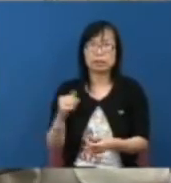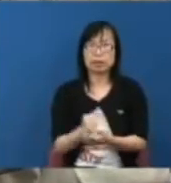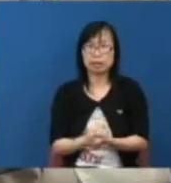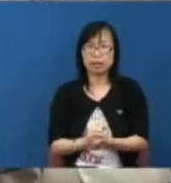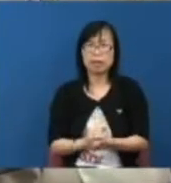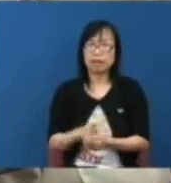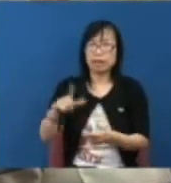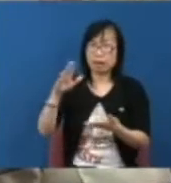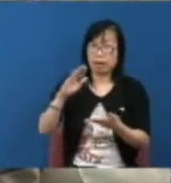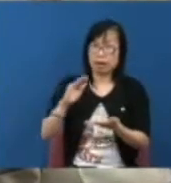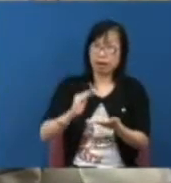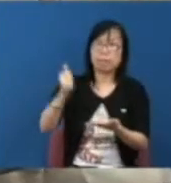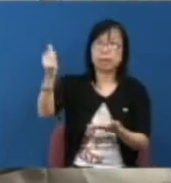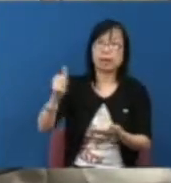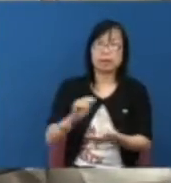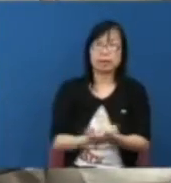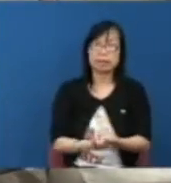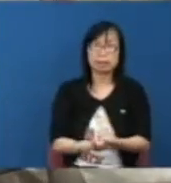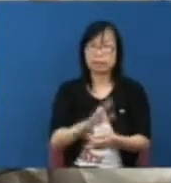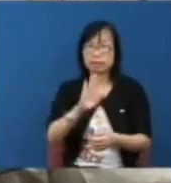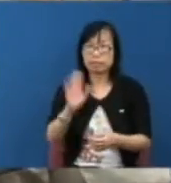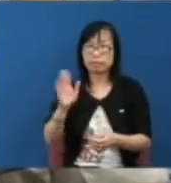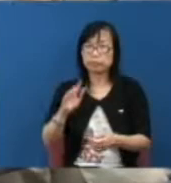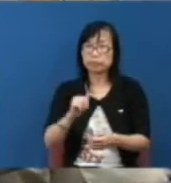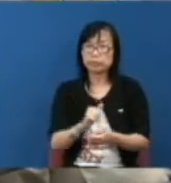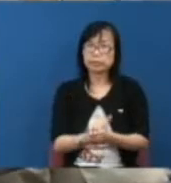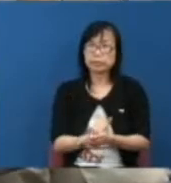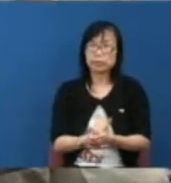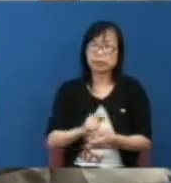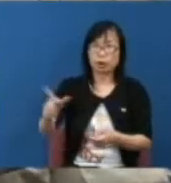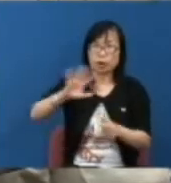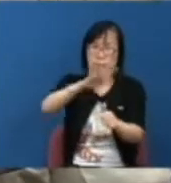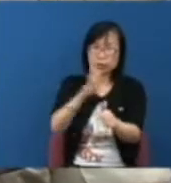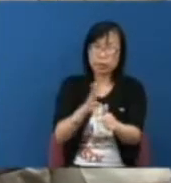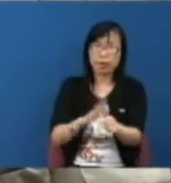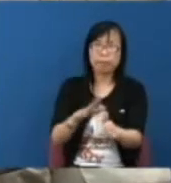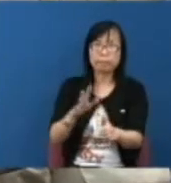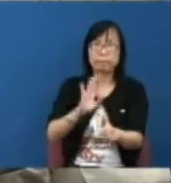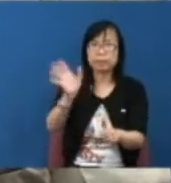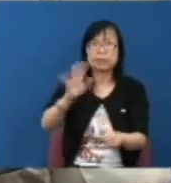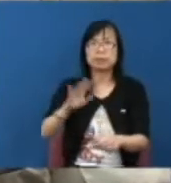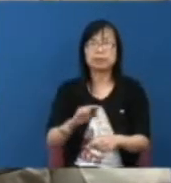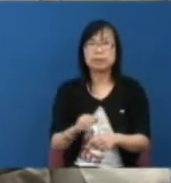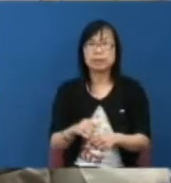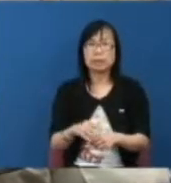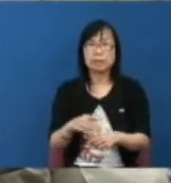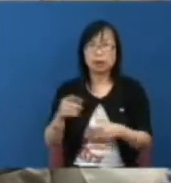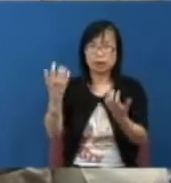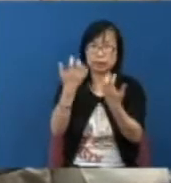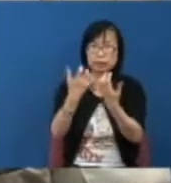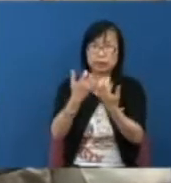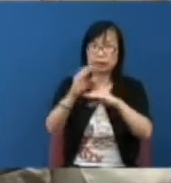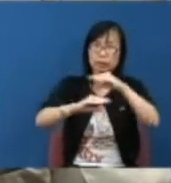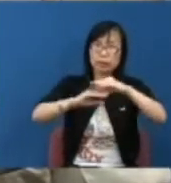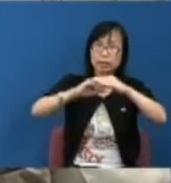嚟，並非係 scientific 嗰個決定咯。 同埋大家睇到其實個影響 並不是啲乜嘢，即係對於結構喺安全